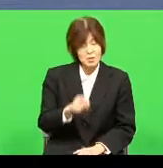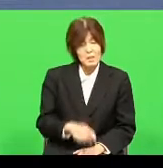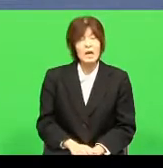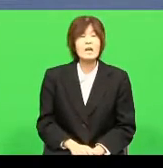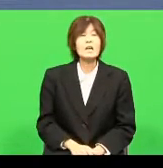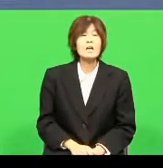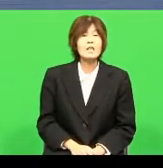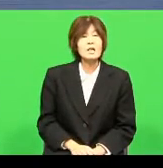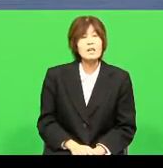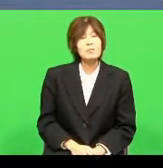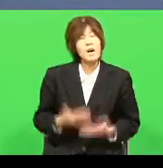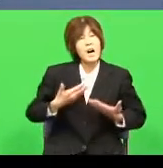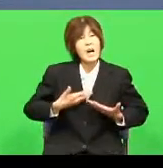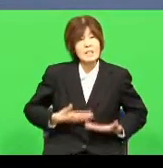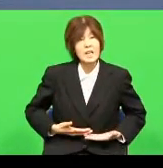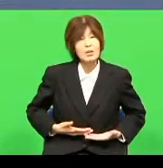そうした